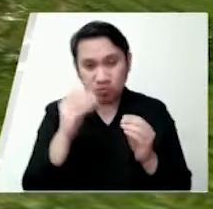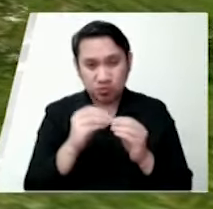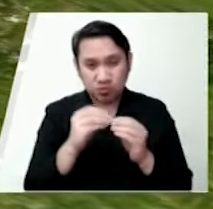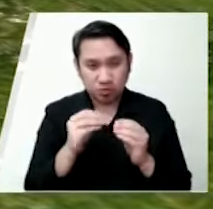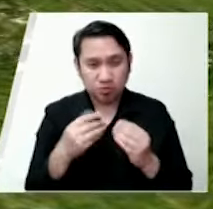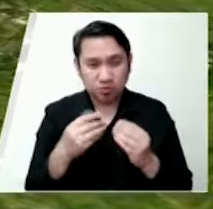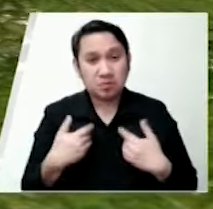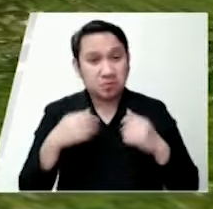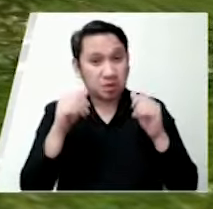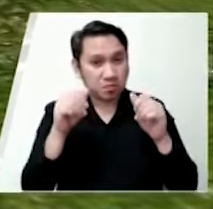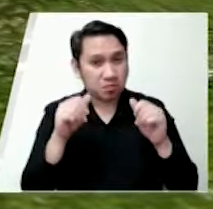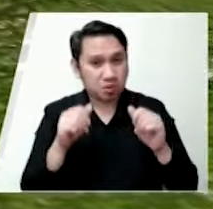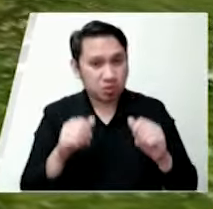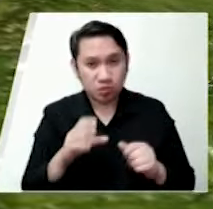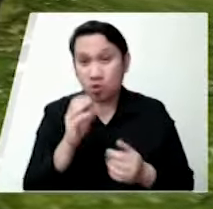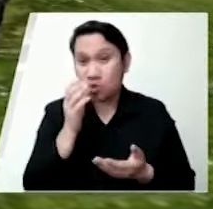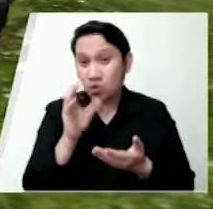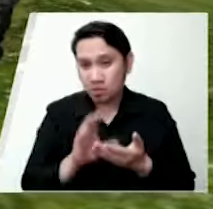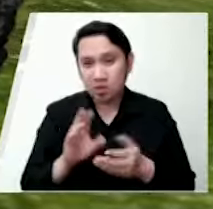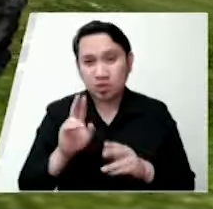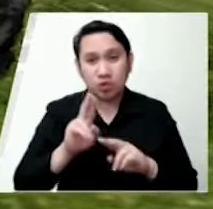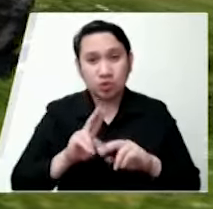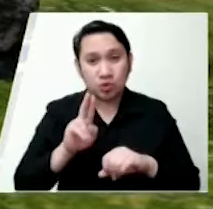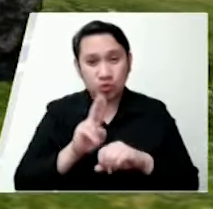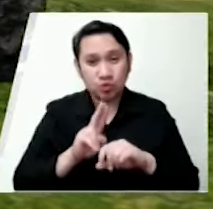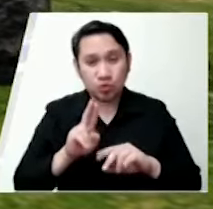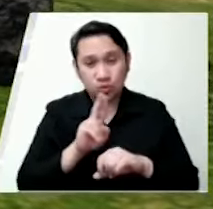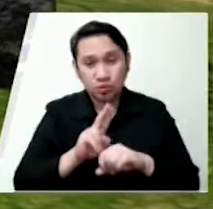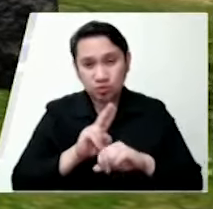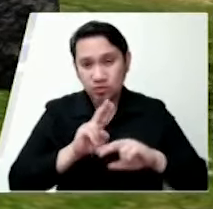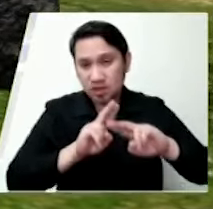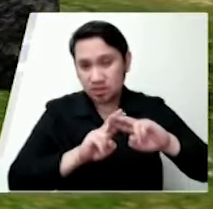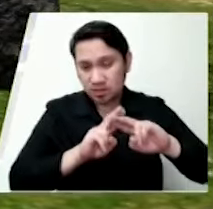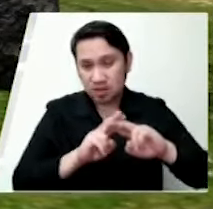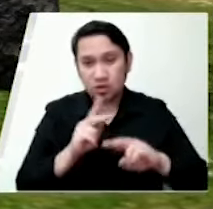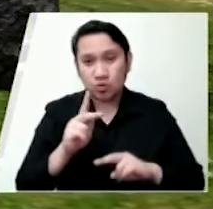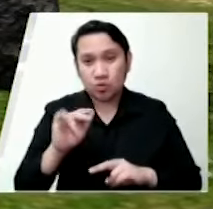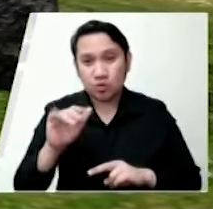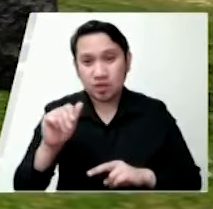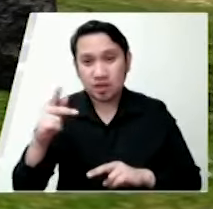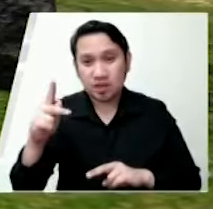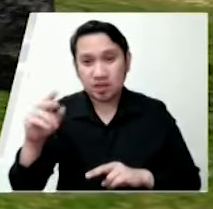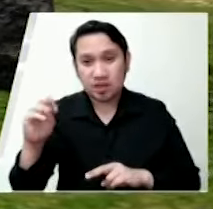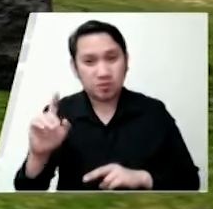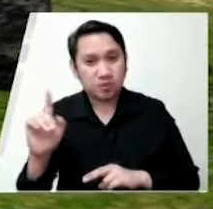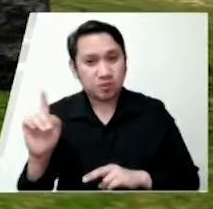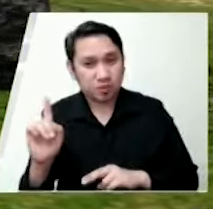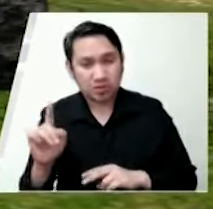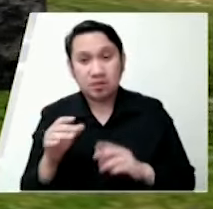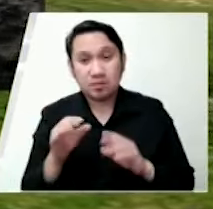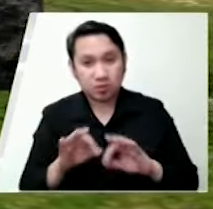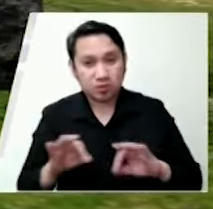o mag-comment lang gamit ang hashtag Kuya Kim, ano na? Laging tandaan, kimportante ang may alam. Ako po si Kuya Kim at sagot ko